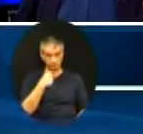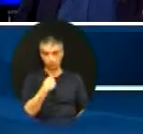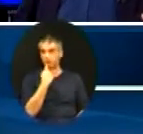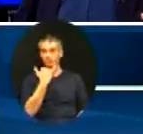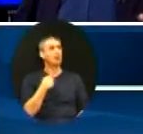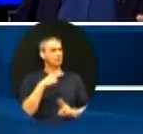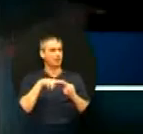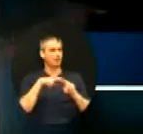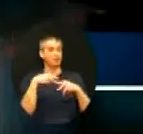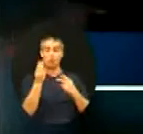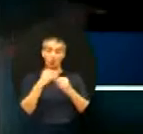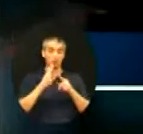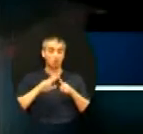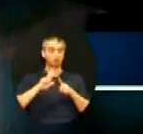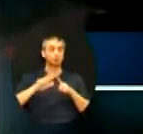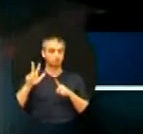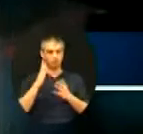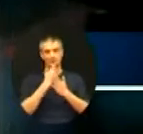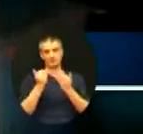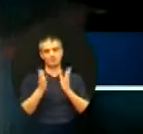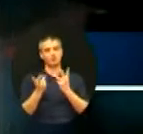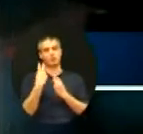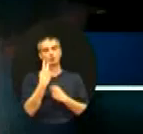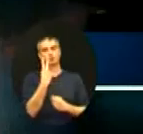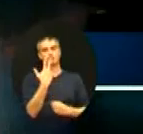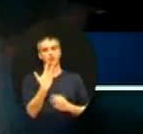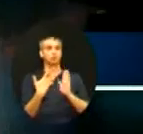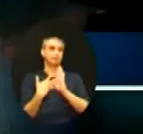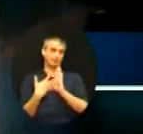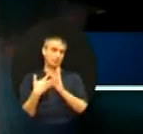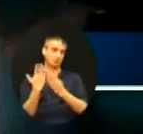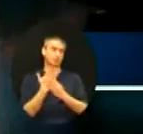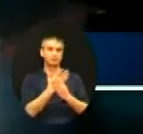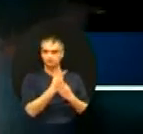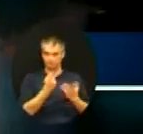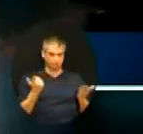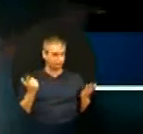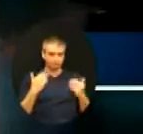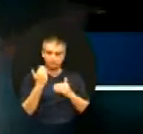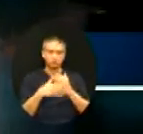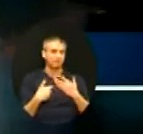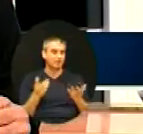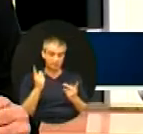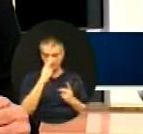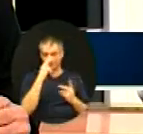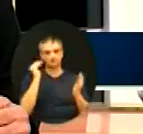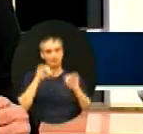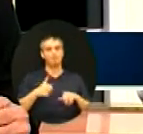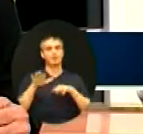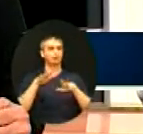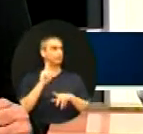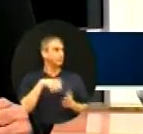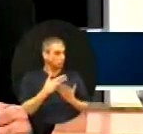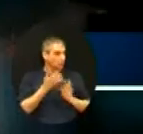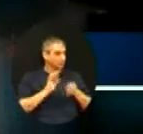אני עכשיו. אני אחזור אליך. בעוד חודשיים, שלושה, יפתחו עוד שתיים, שלושה בדיקות ותיקים. אין סוף לזה, הם מנסים להפיל ראש ממשלה שלא באמצעים